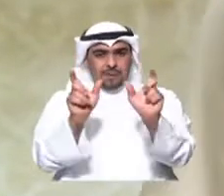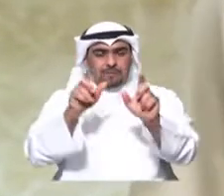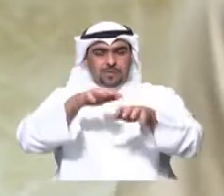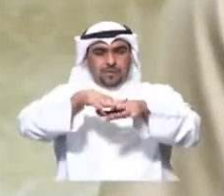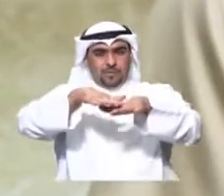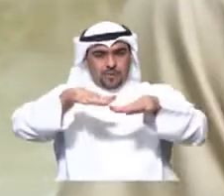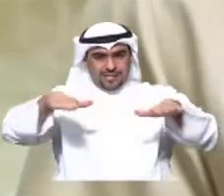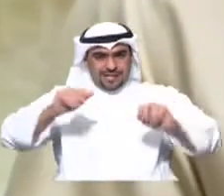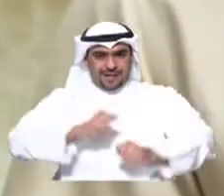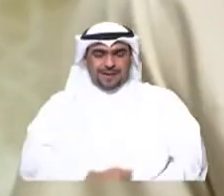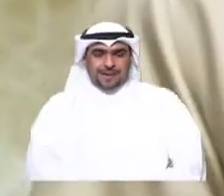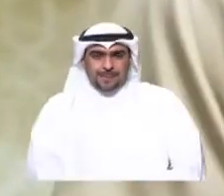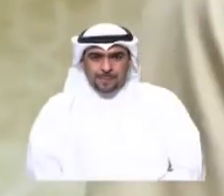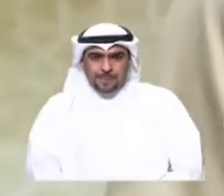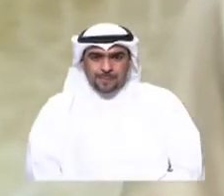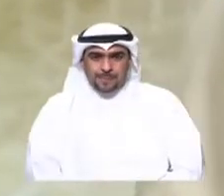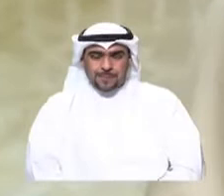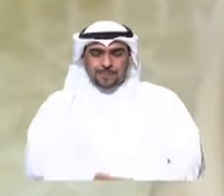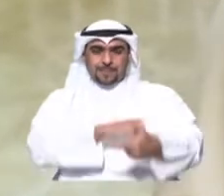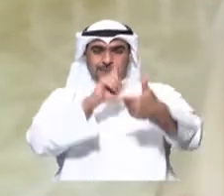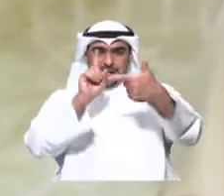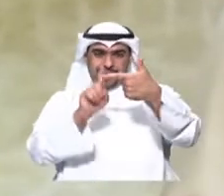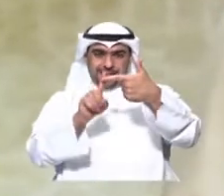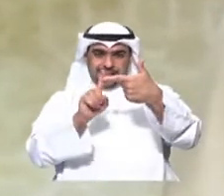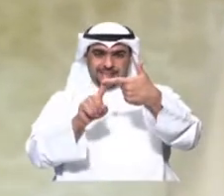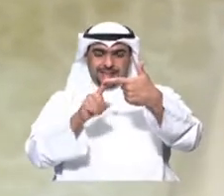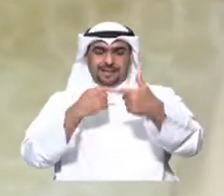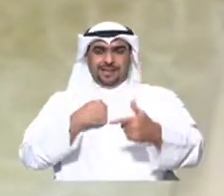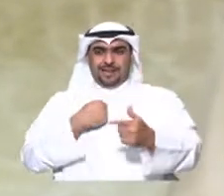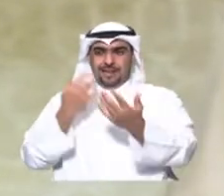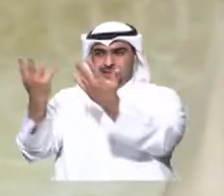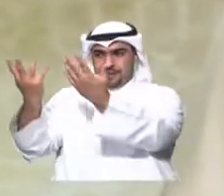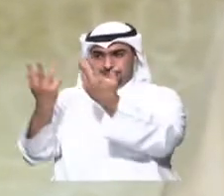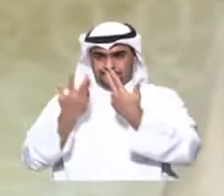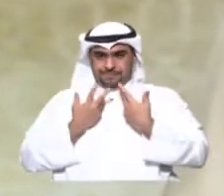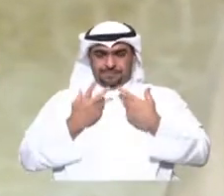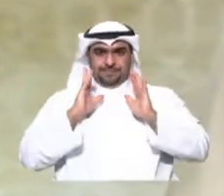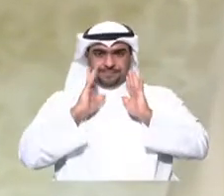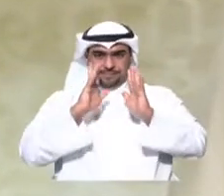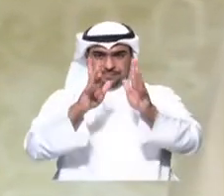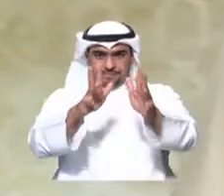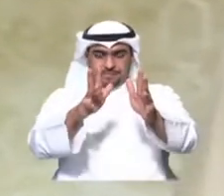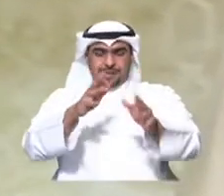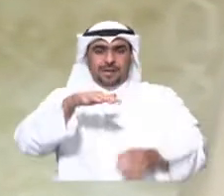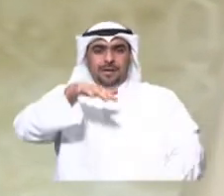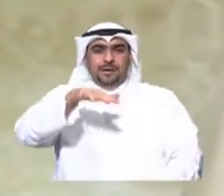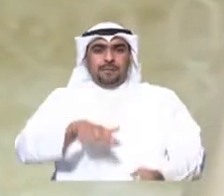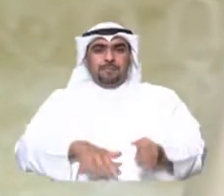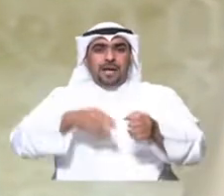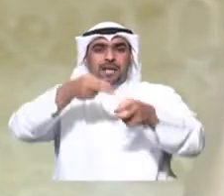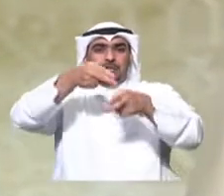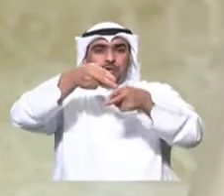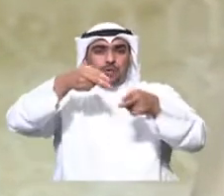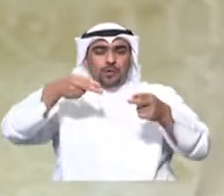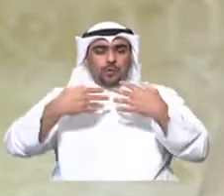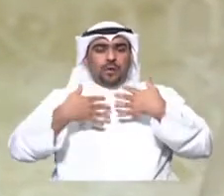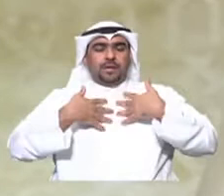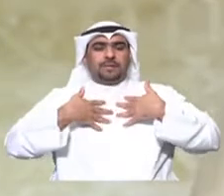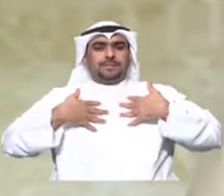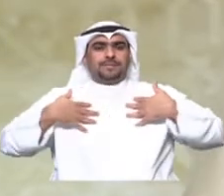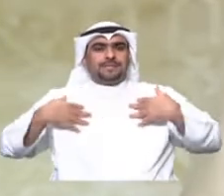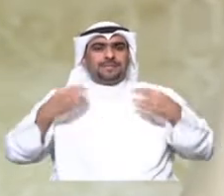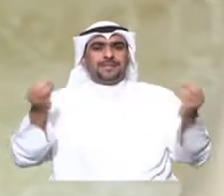والازدهار. وكذلك نقلت له تحيات وترحيب الكويت بالبيان الذي أدلى